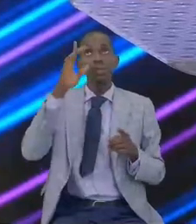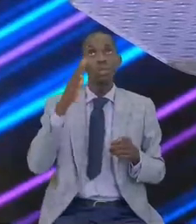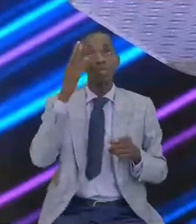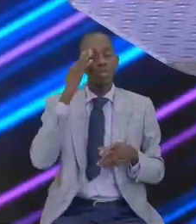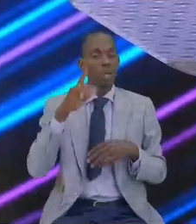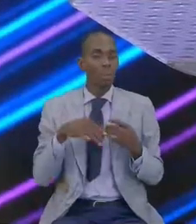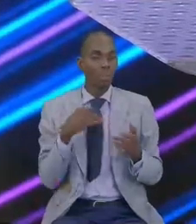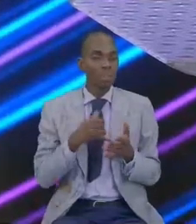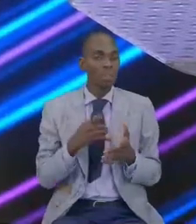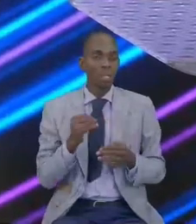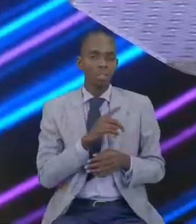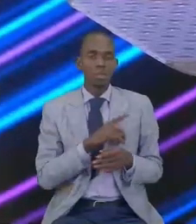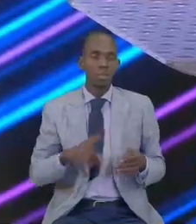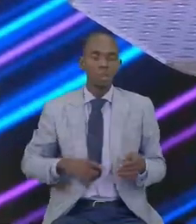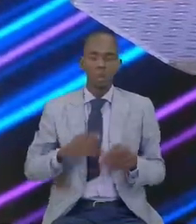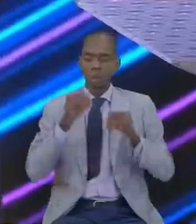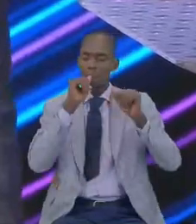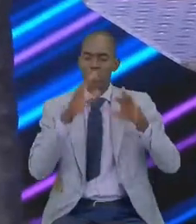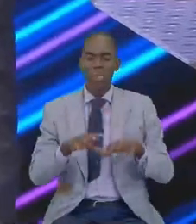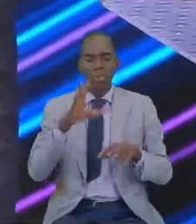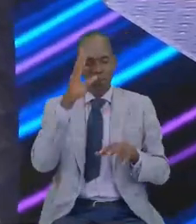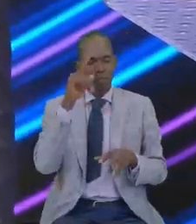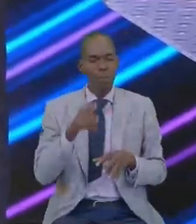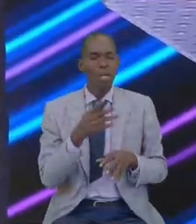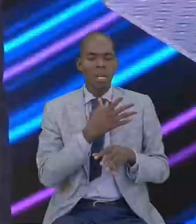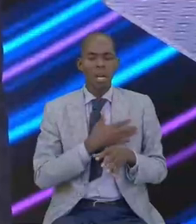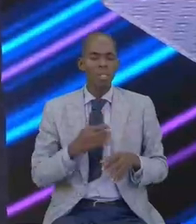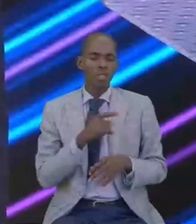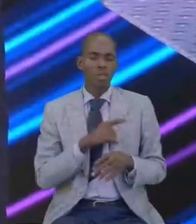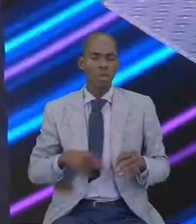Seigneur l'a béni. Et le Seigneur a montré que